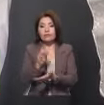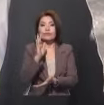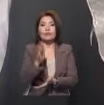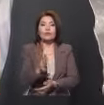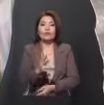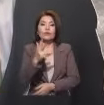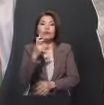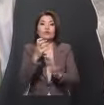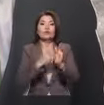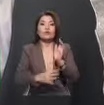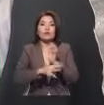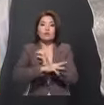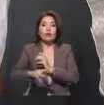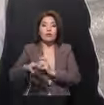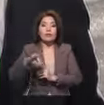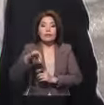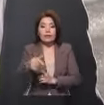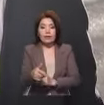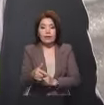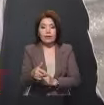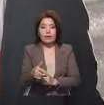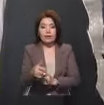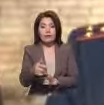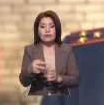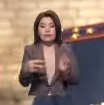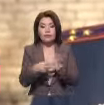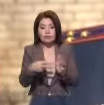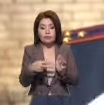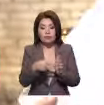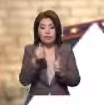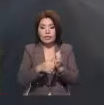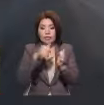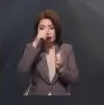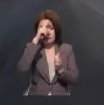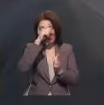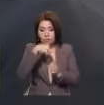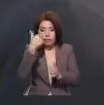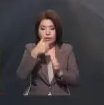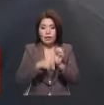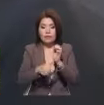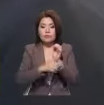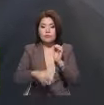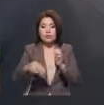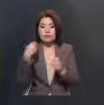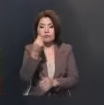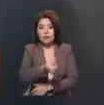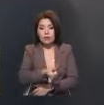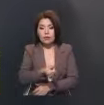сұрады. Облыстан бөлінген жоқ ондай ақша. Жыл сайын 6 миллионнан келеді.